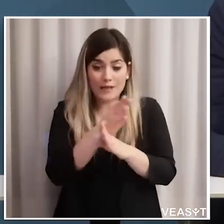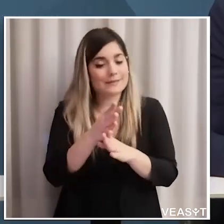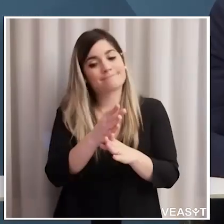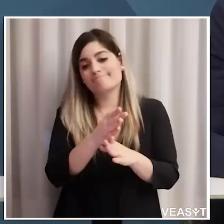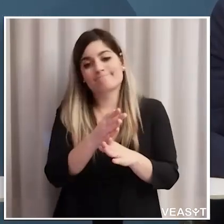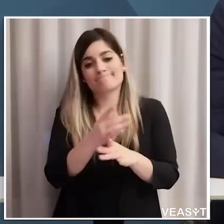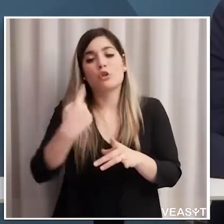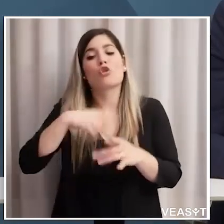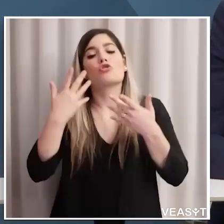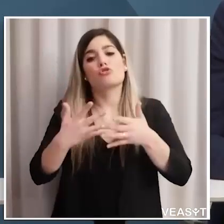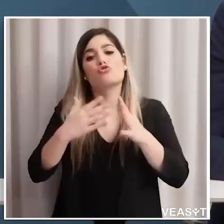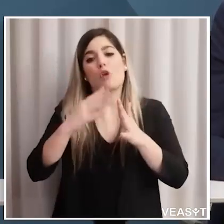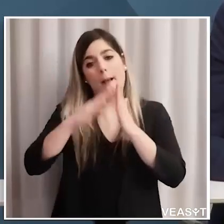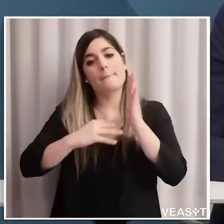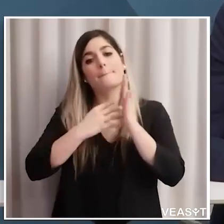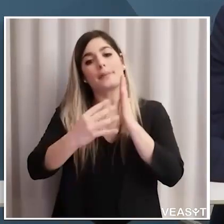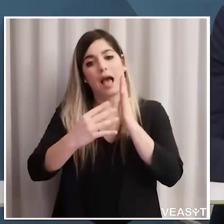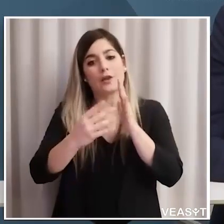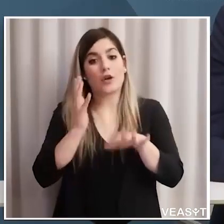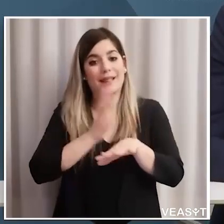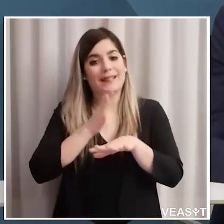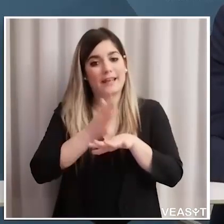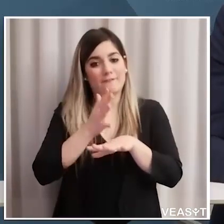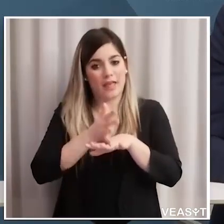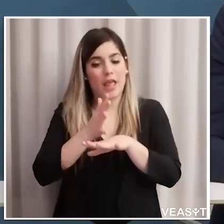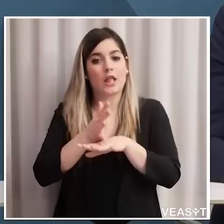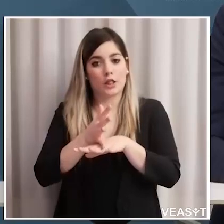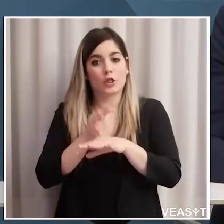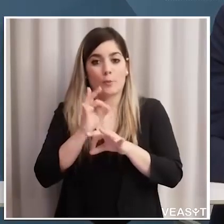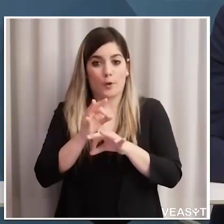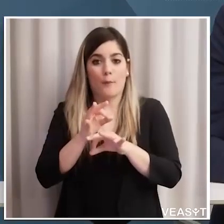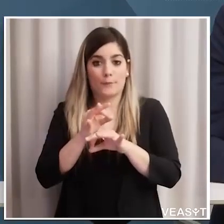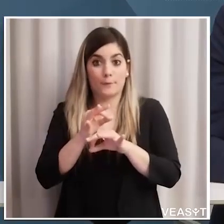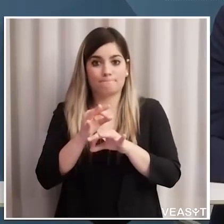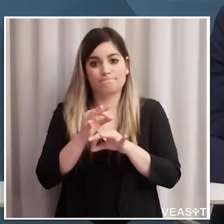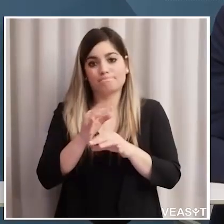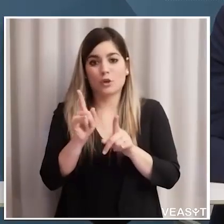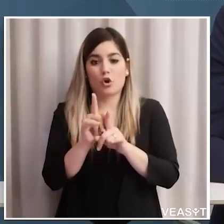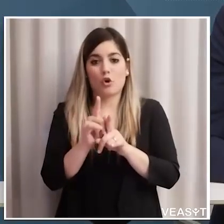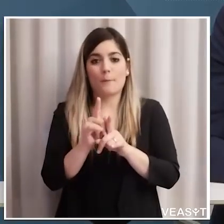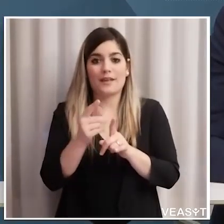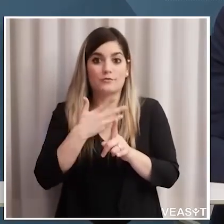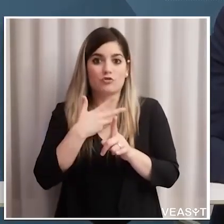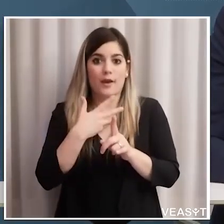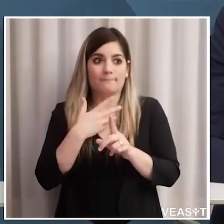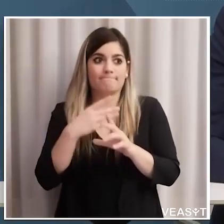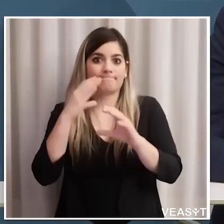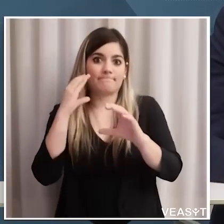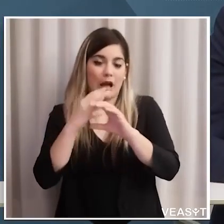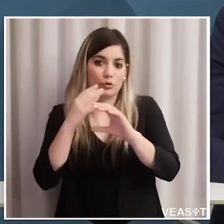garantendo spazi adeguati. Naturalmente non sarà possibile dappertutto, dove abbiamo già definito un